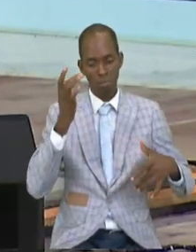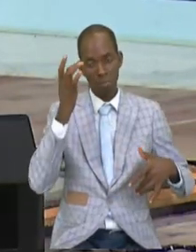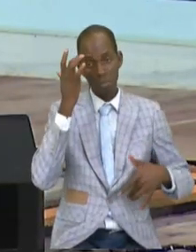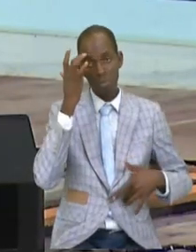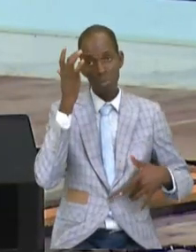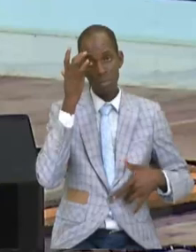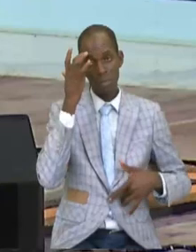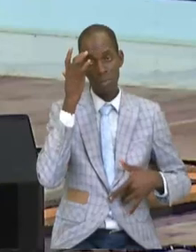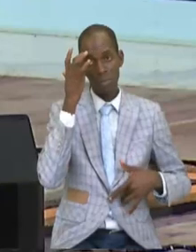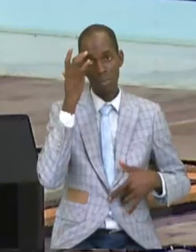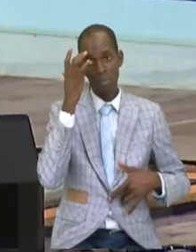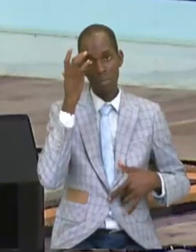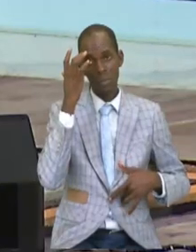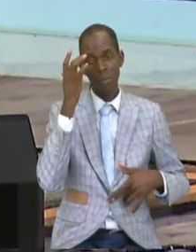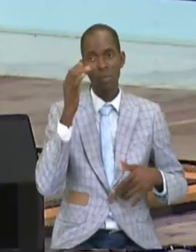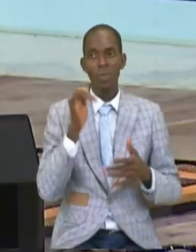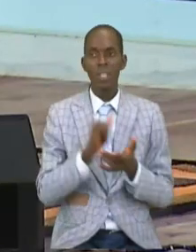Les maladies,